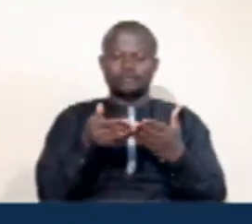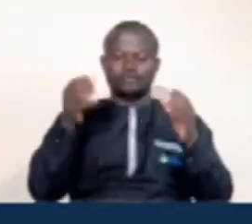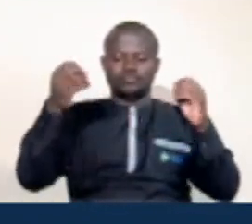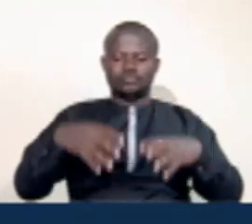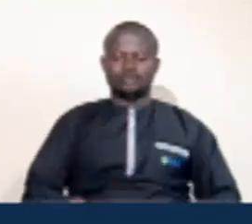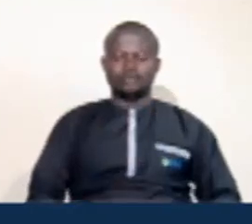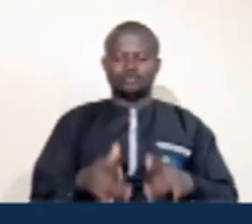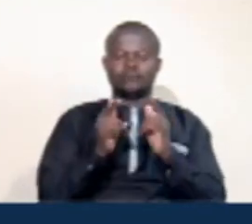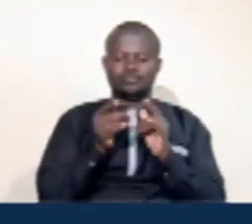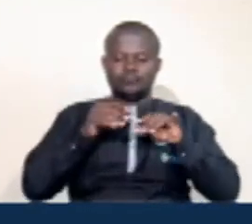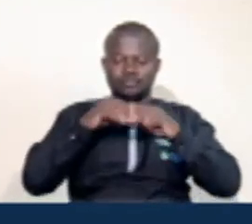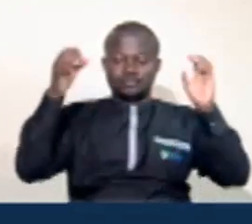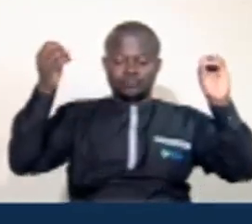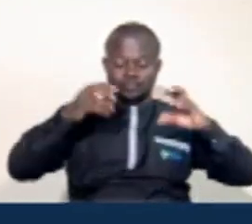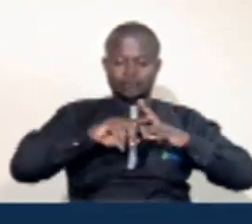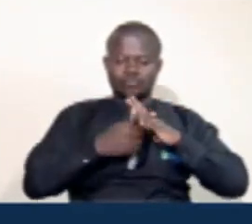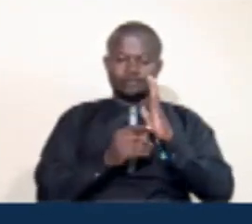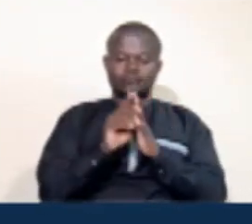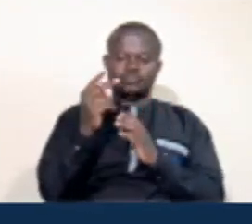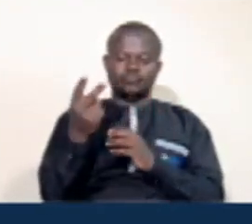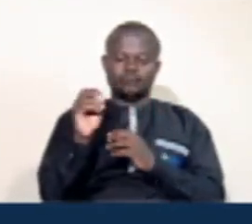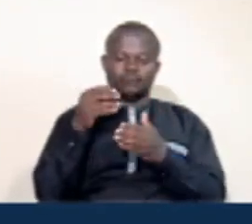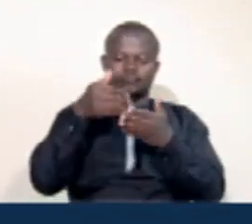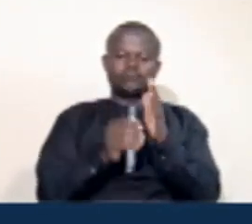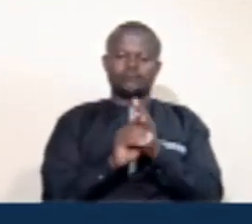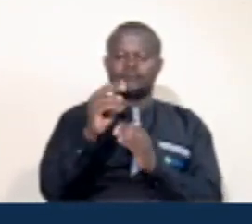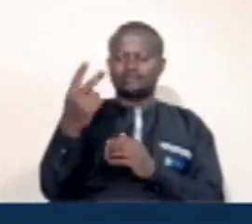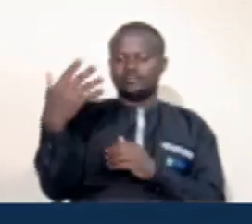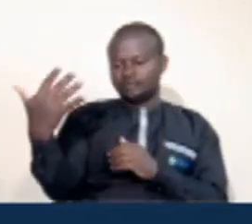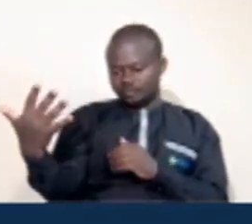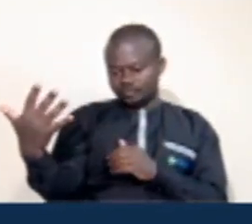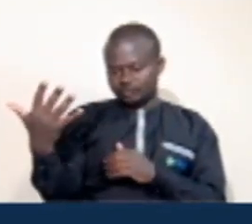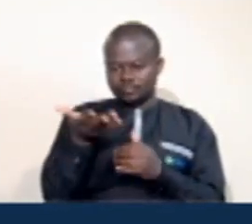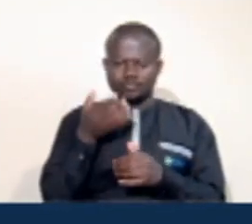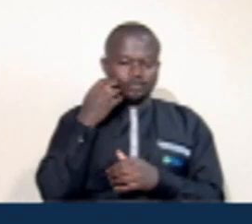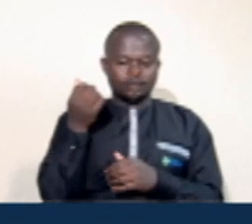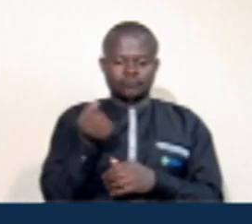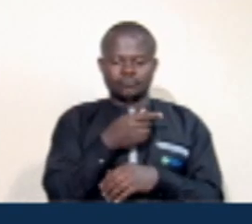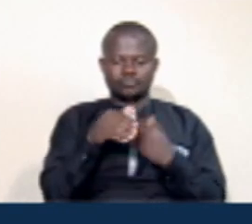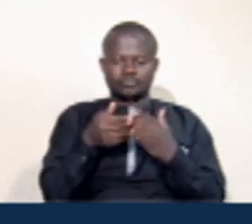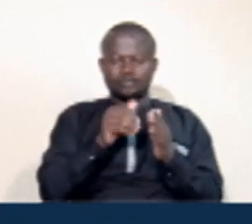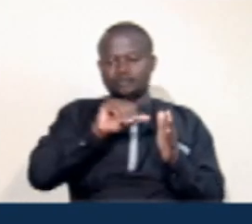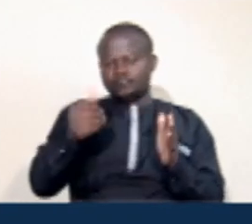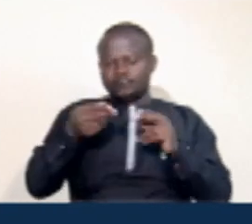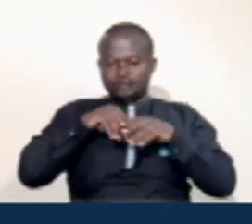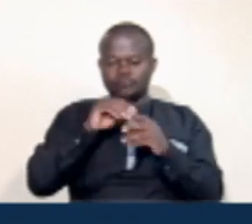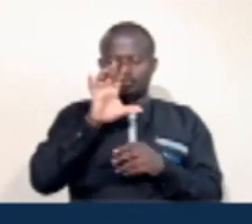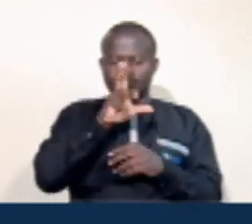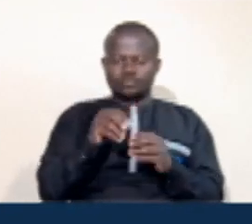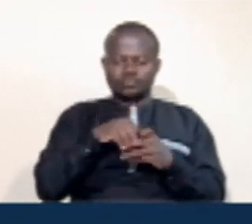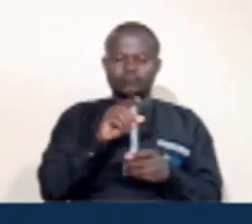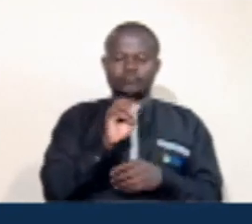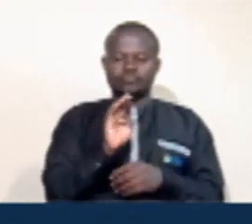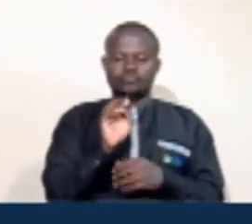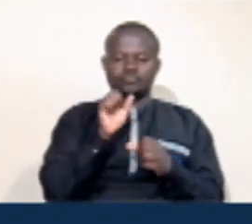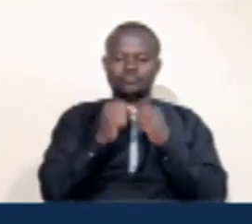iyi nama ya cyogamo igiye kubera i Kigali kuva ku itariki ya 20 kugeza 25 z'uku kwezi ahandi yabereye muri Afrika ni muri Zambia mu